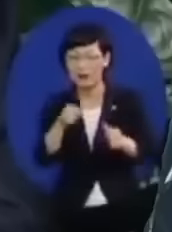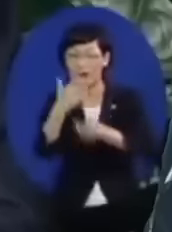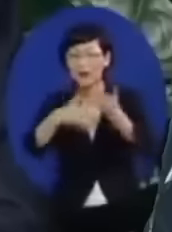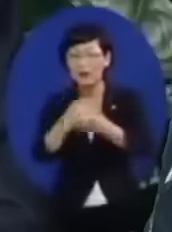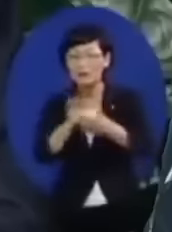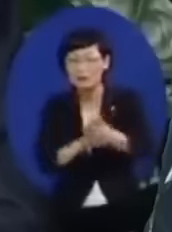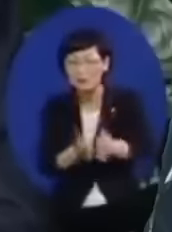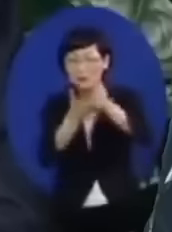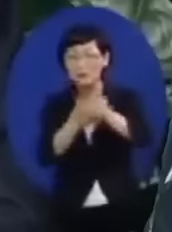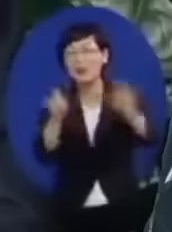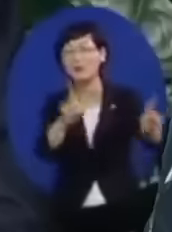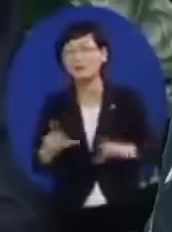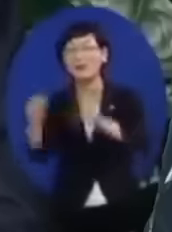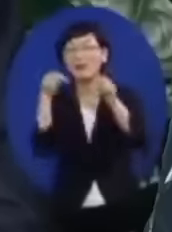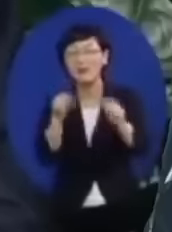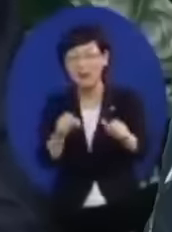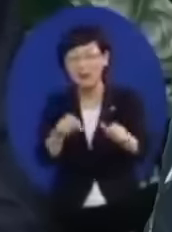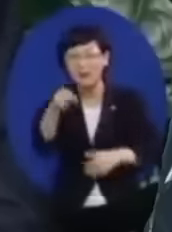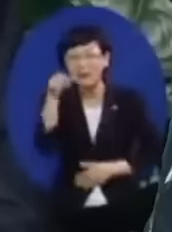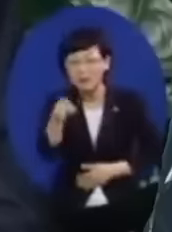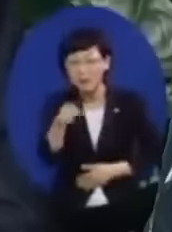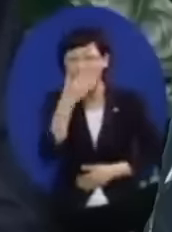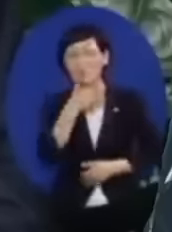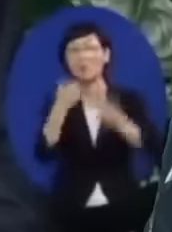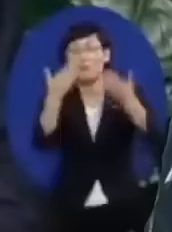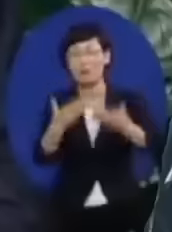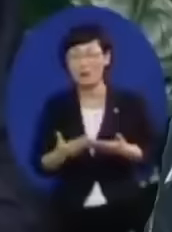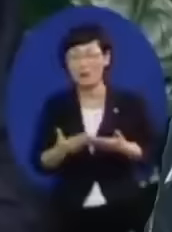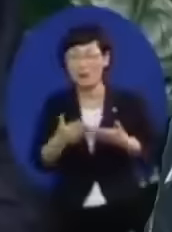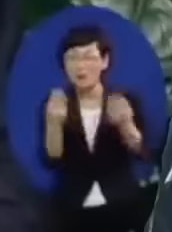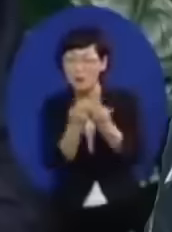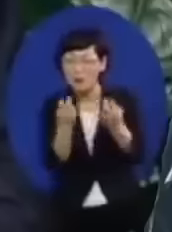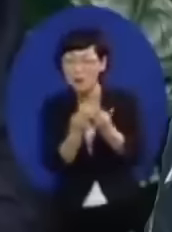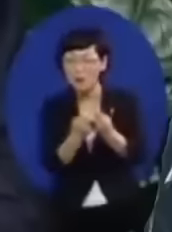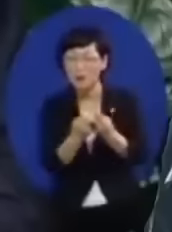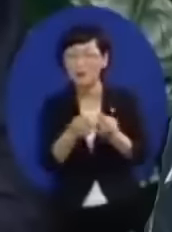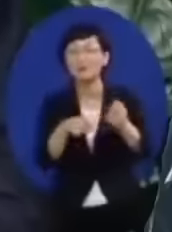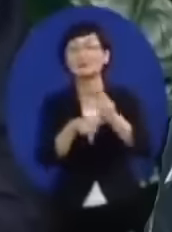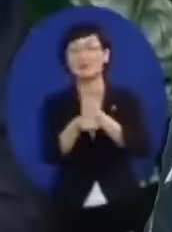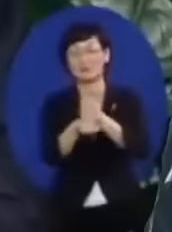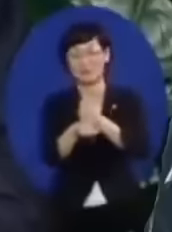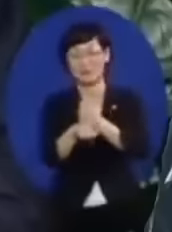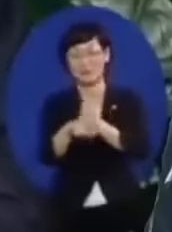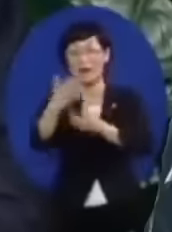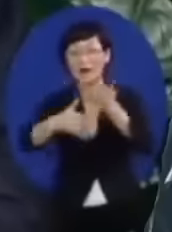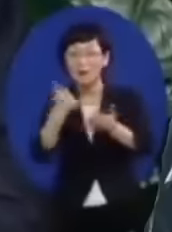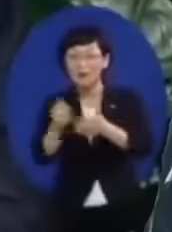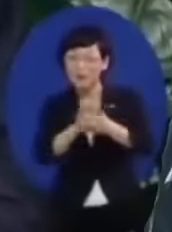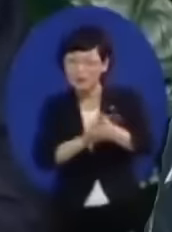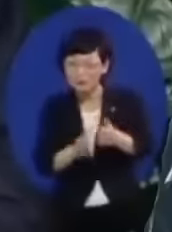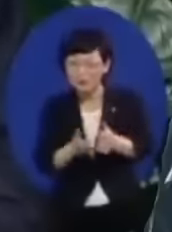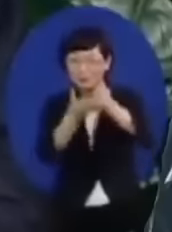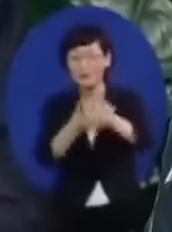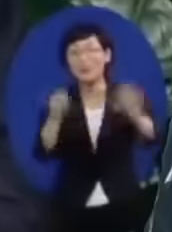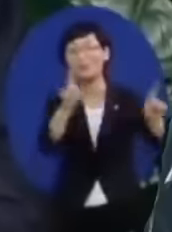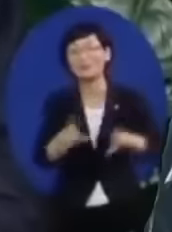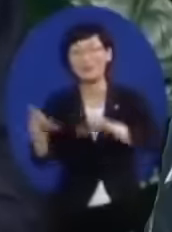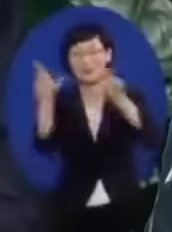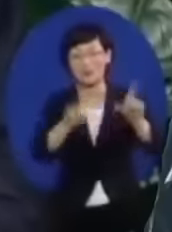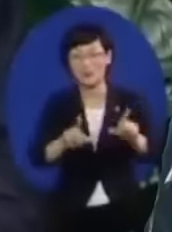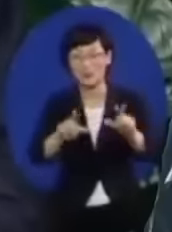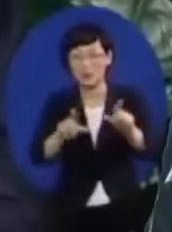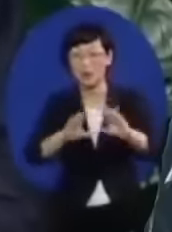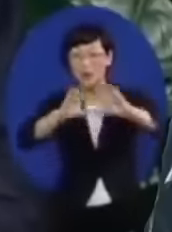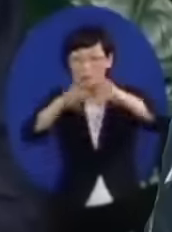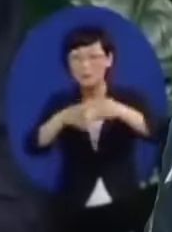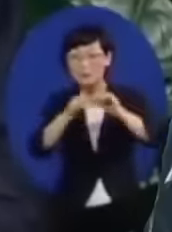섬기며 살아라. 그것이 복을 받고 사는 길이라는 것입니다. 하나님을 섬기고 사는